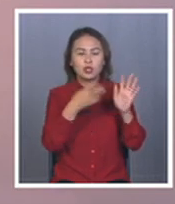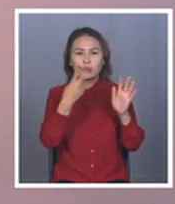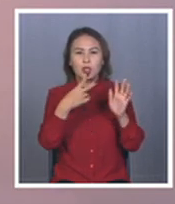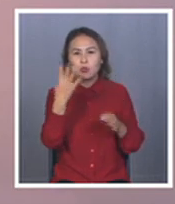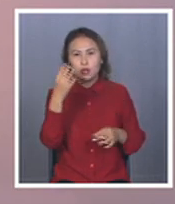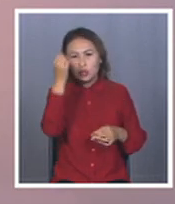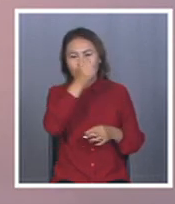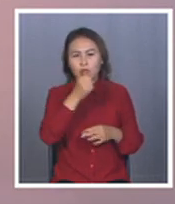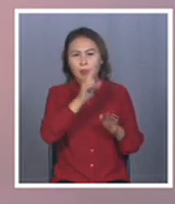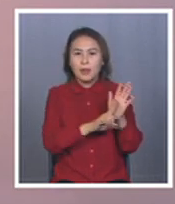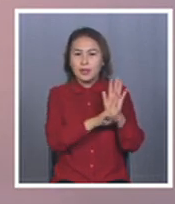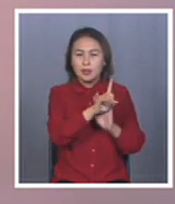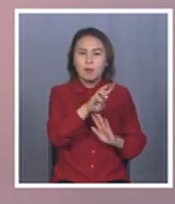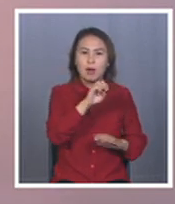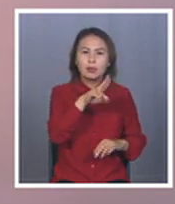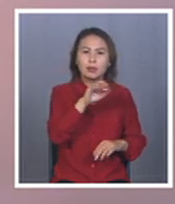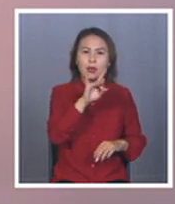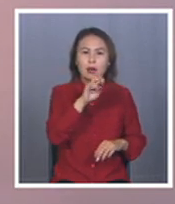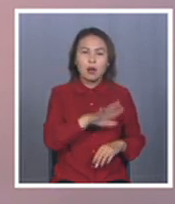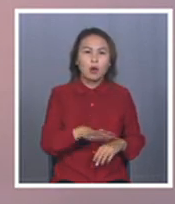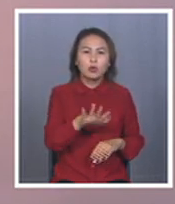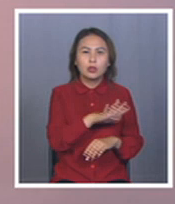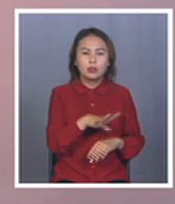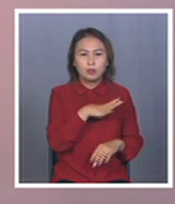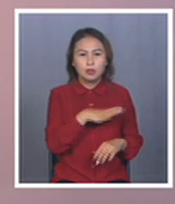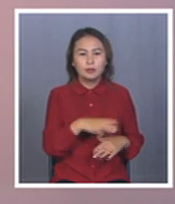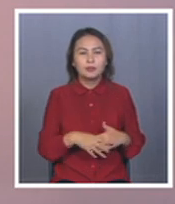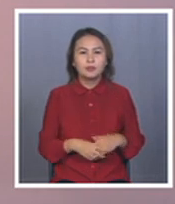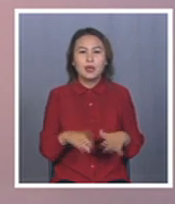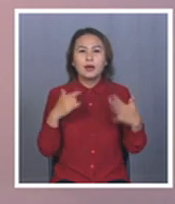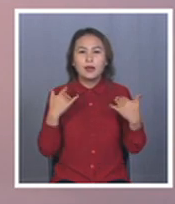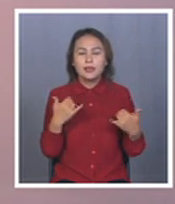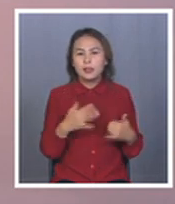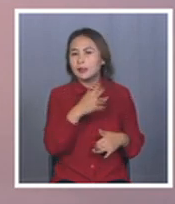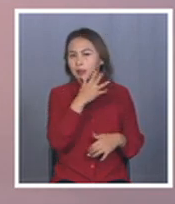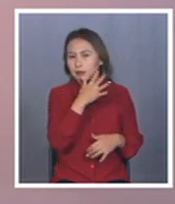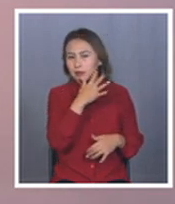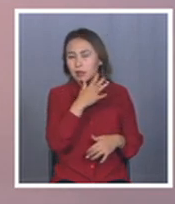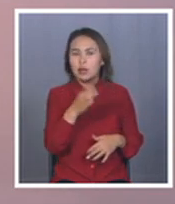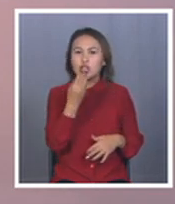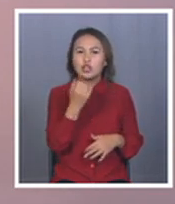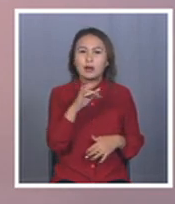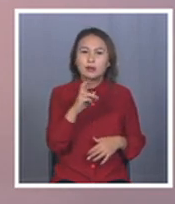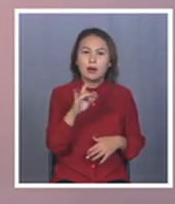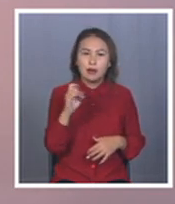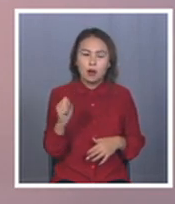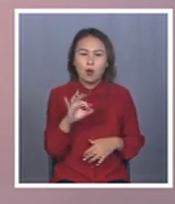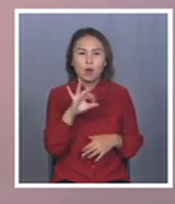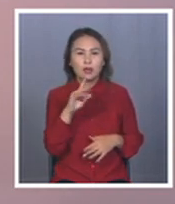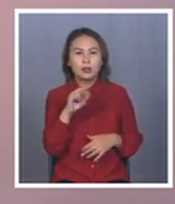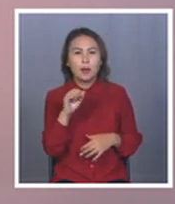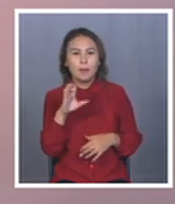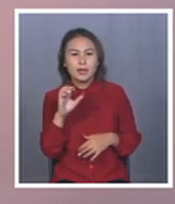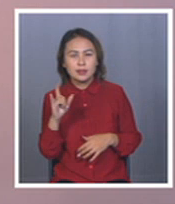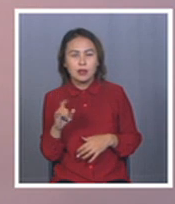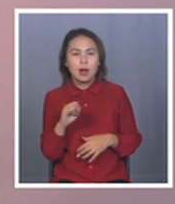1924 жылдан бастап Мақтарал ауданында қолға алынды. Қазіргі таңда Шардара, Ордабасы,